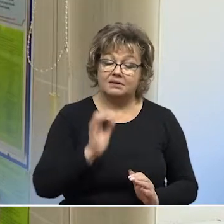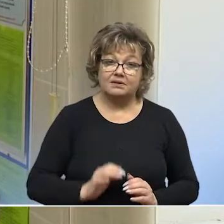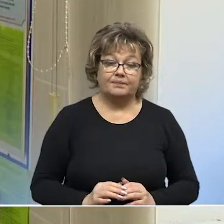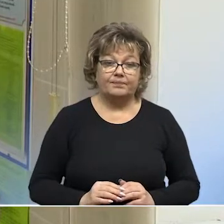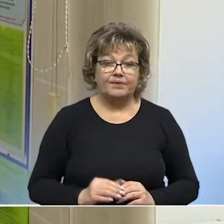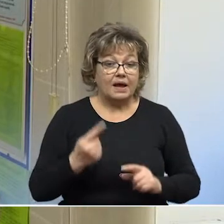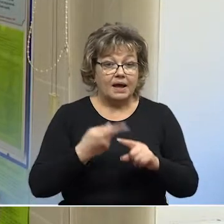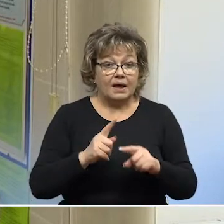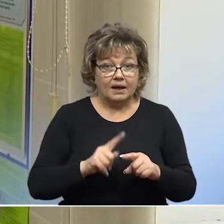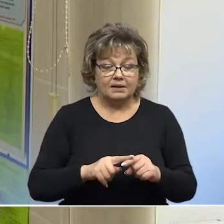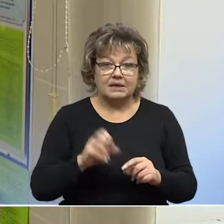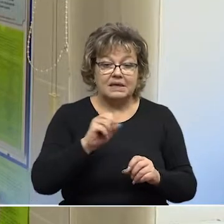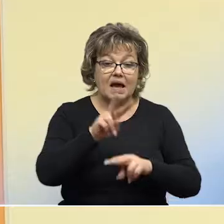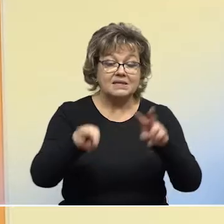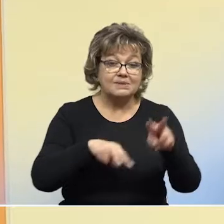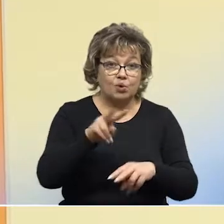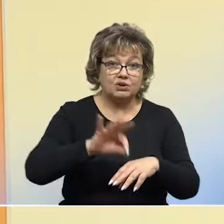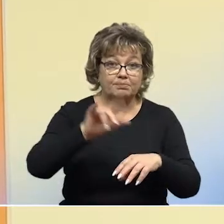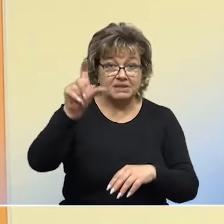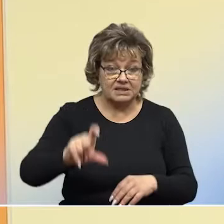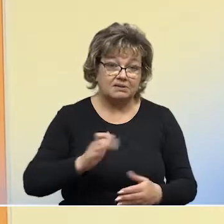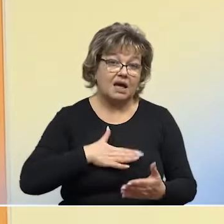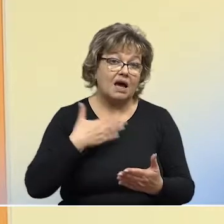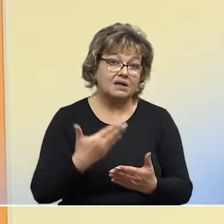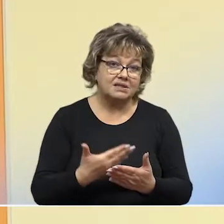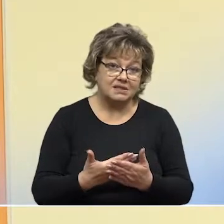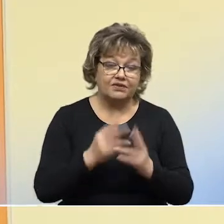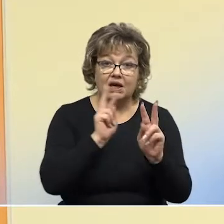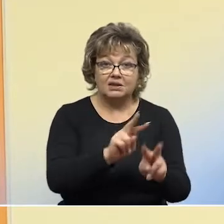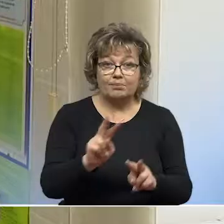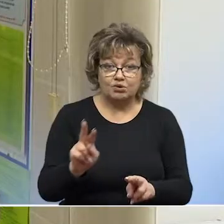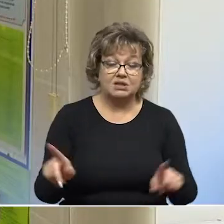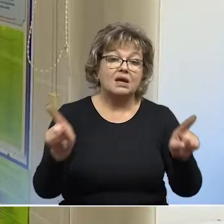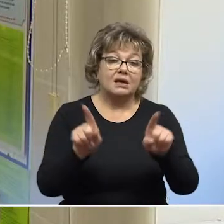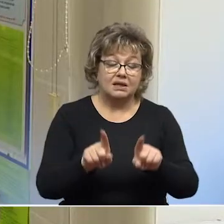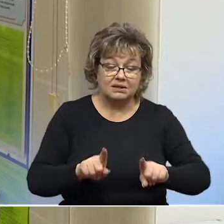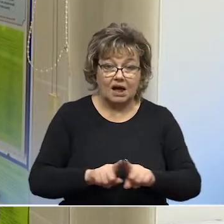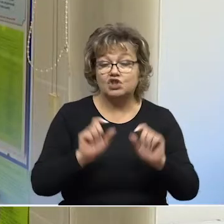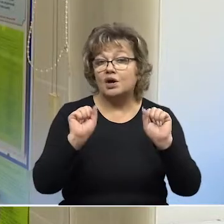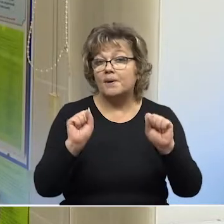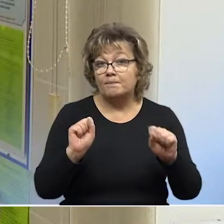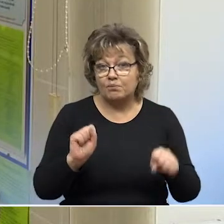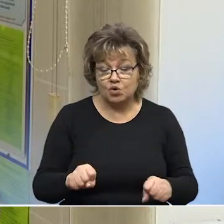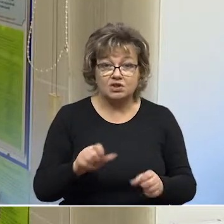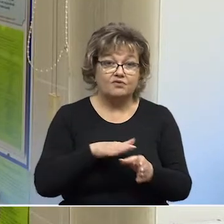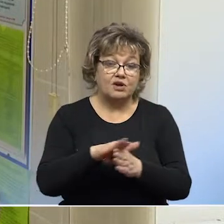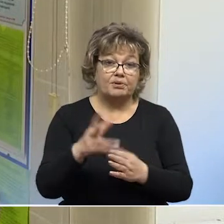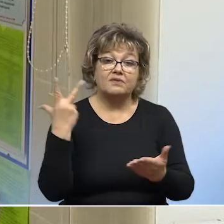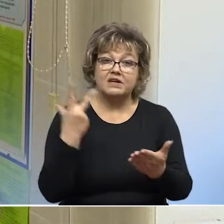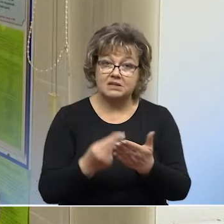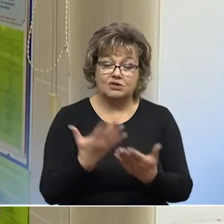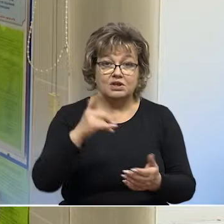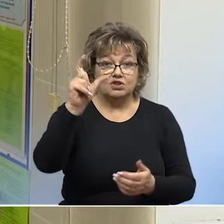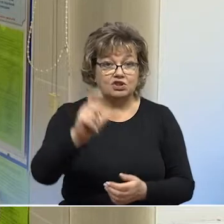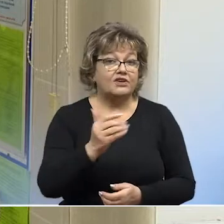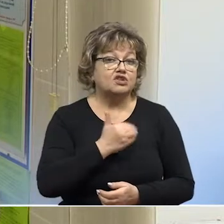65 лет. Это и осмотр пациентов, и активное наблюдение. Также можем и провести вакцинацию,